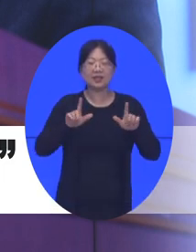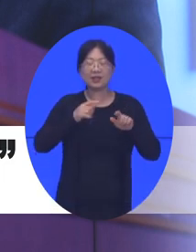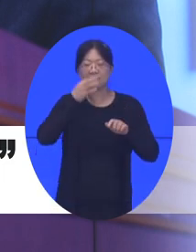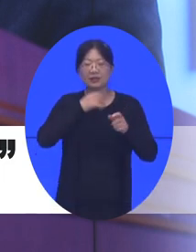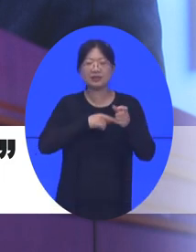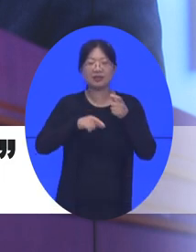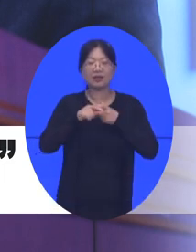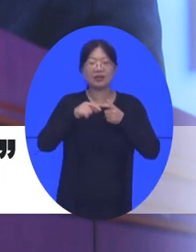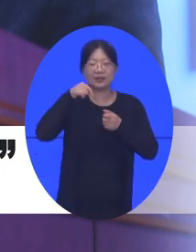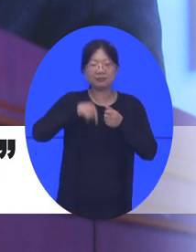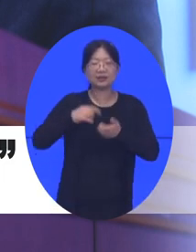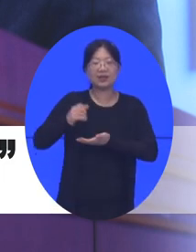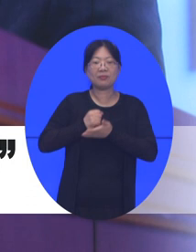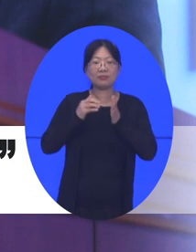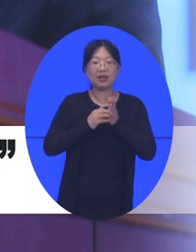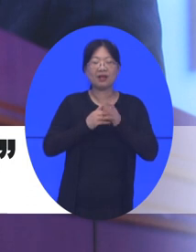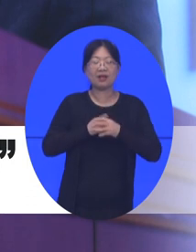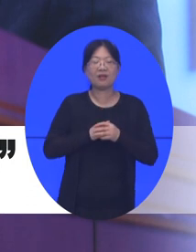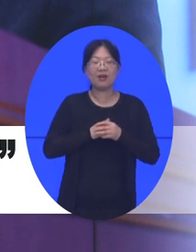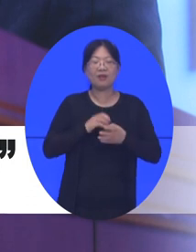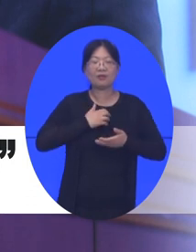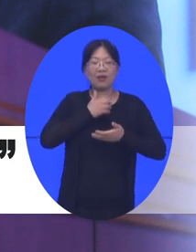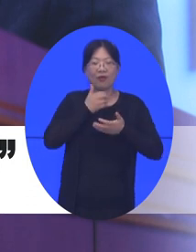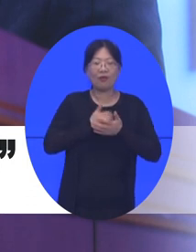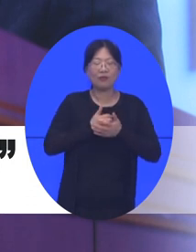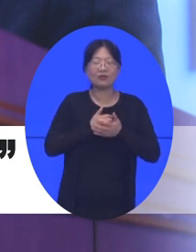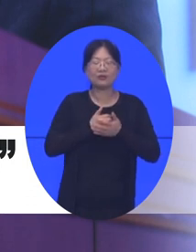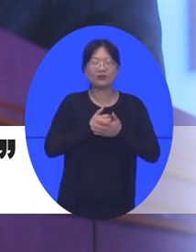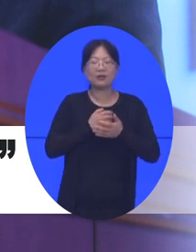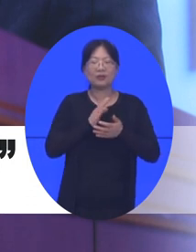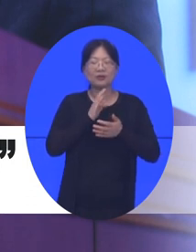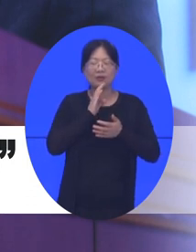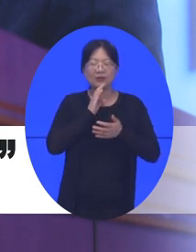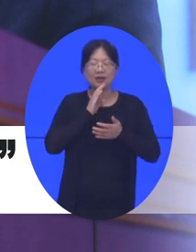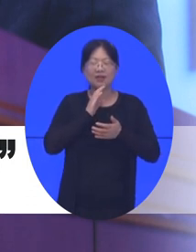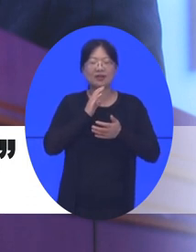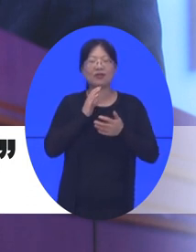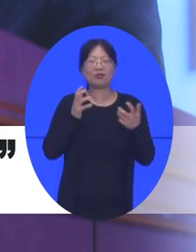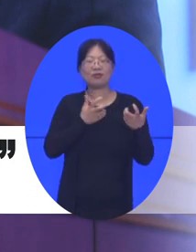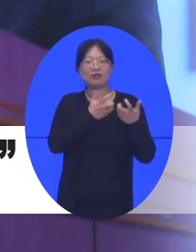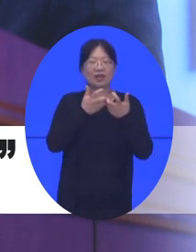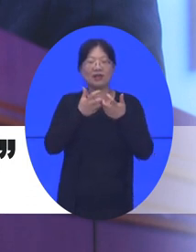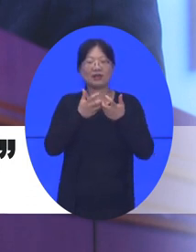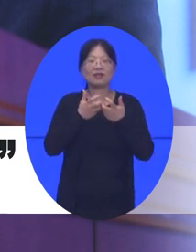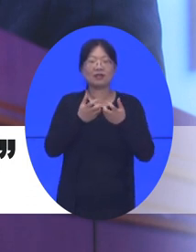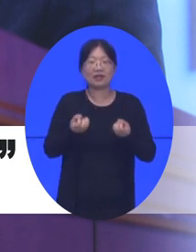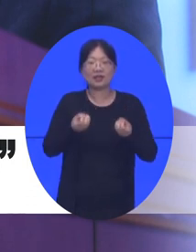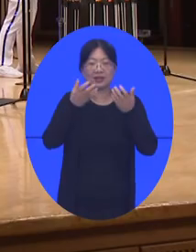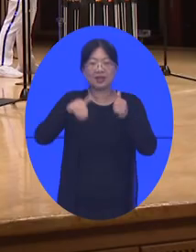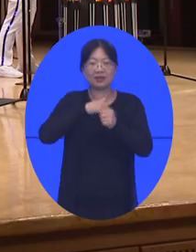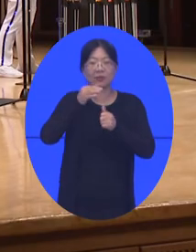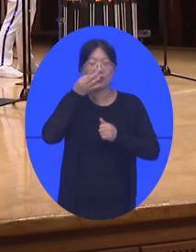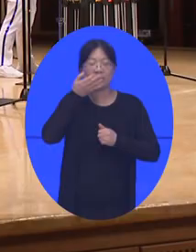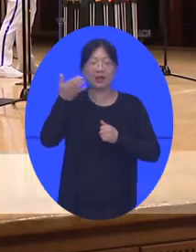새겼는데요. 뭉클하면서도 웅장함으로 벅차올랐던 경축식 현장, 이슬비 기자가 전합니다.